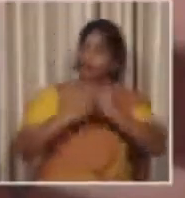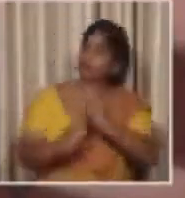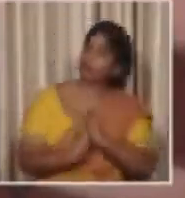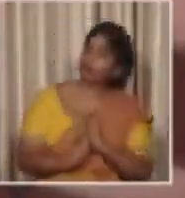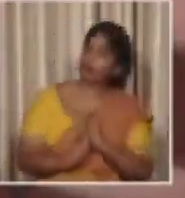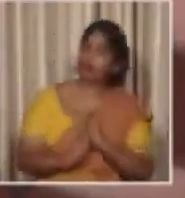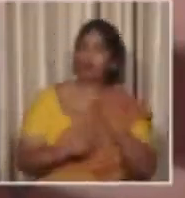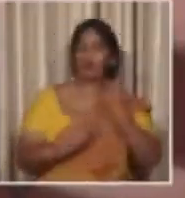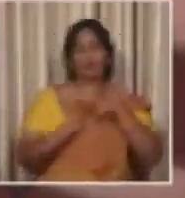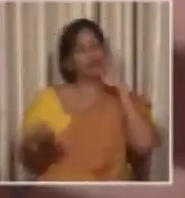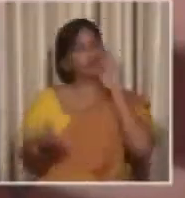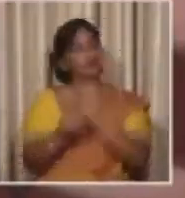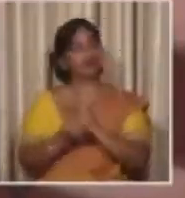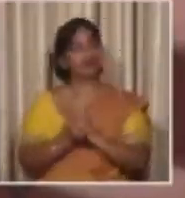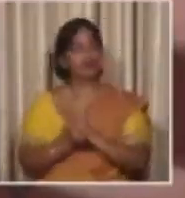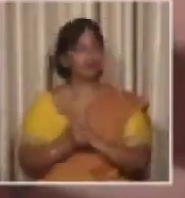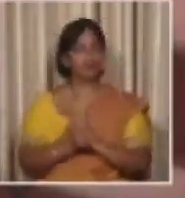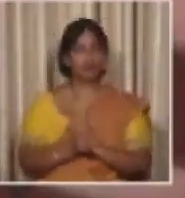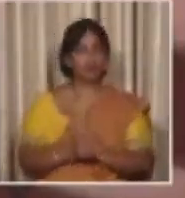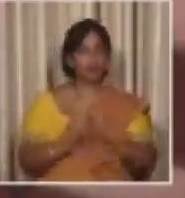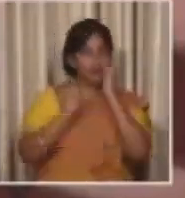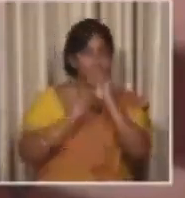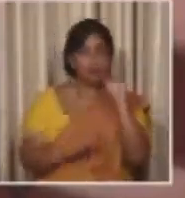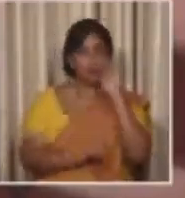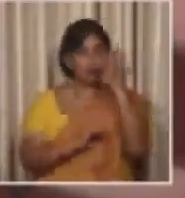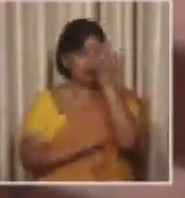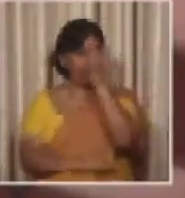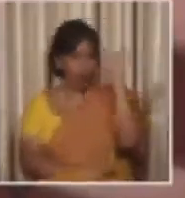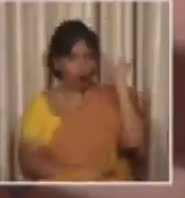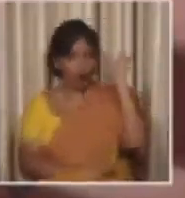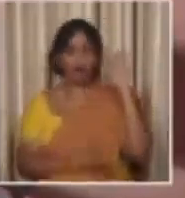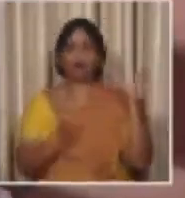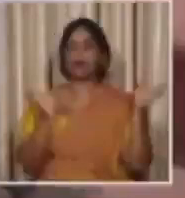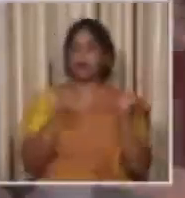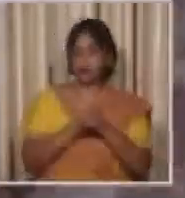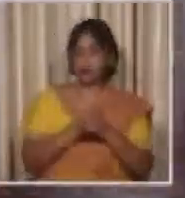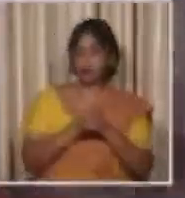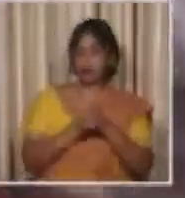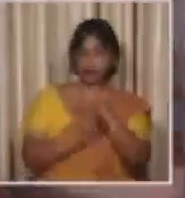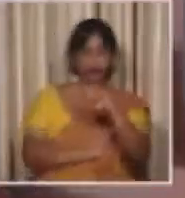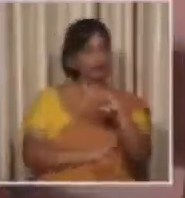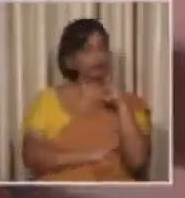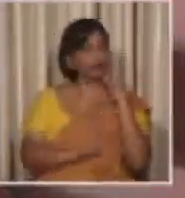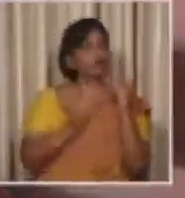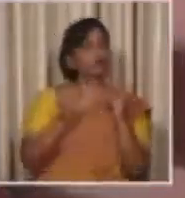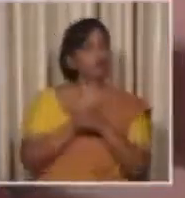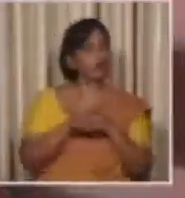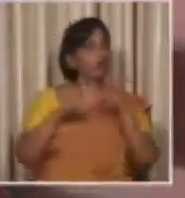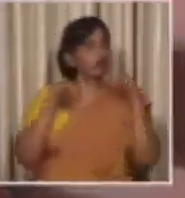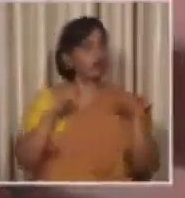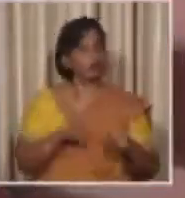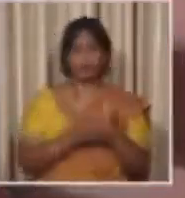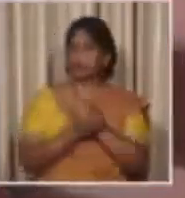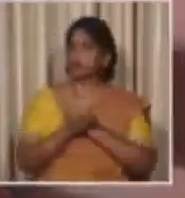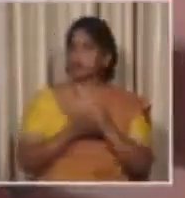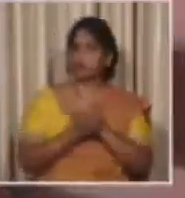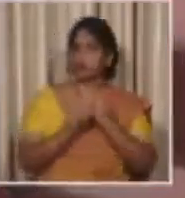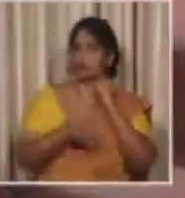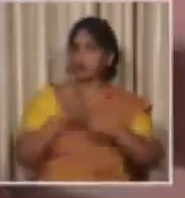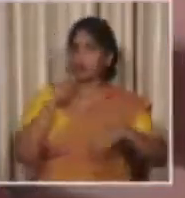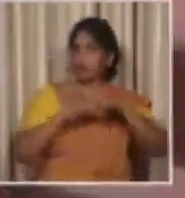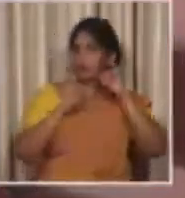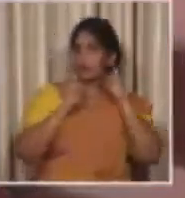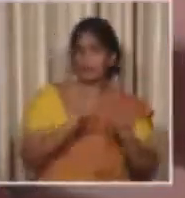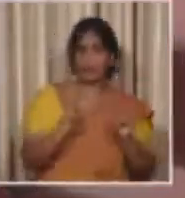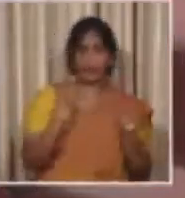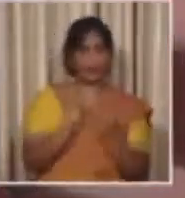රකින දේශද්‍රෝහි රනිල් පරාජය කරන්න පෙළ ගැහිච්ච ඒ මහාජාතික බලවේගය අද සම්පූර්ණ මේ කරන දේශද්‍රෝහි